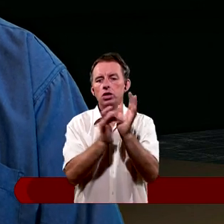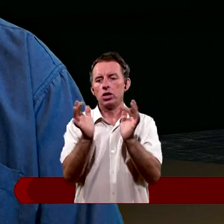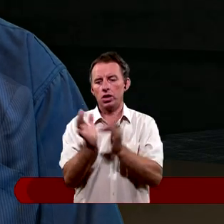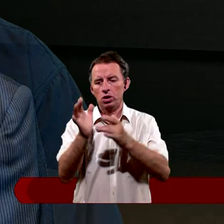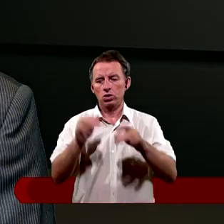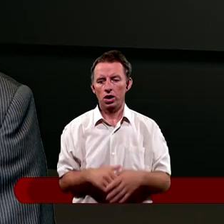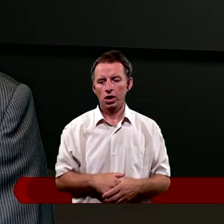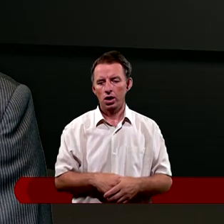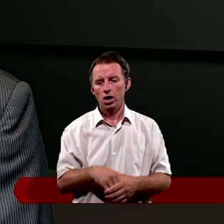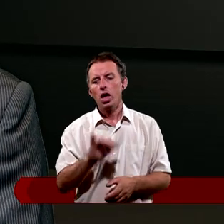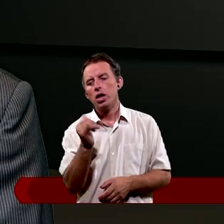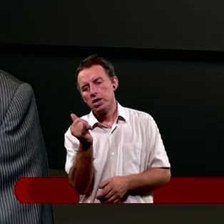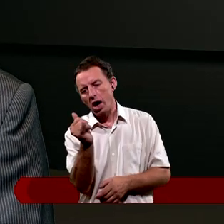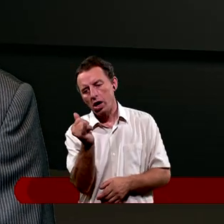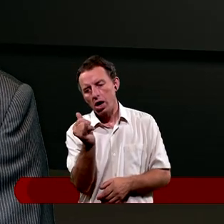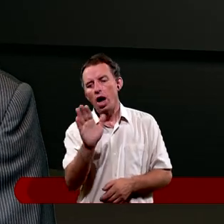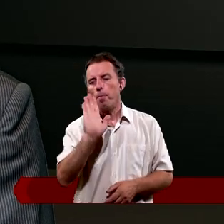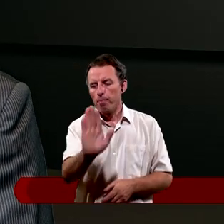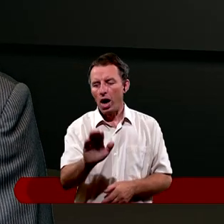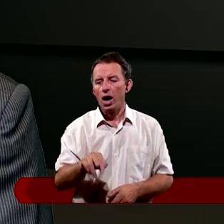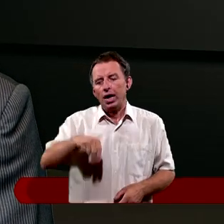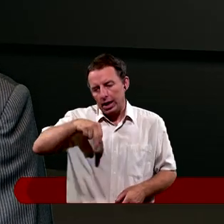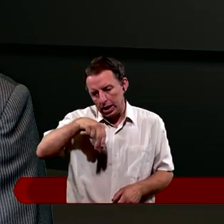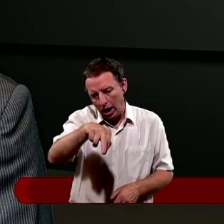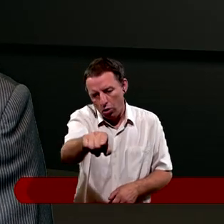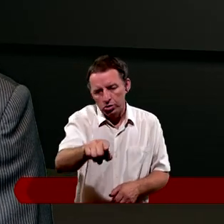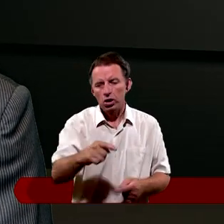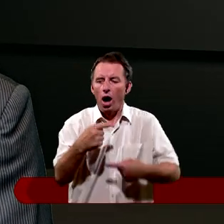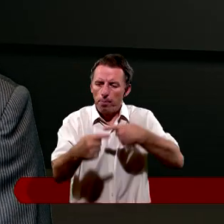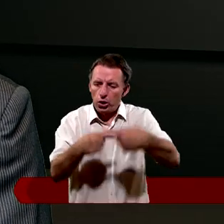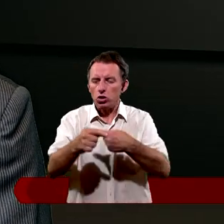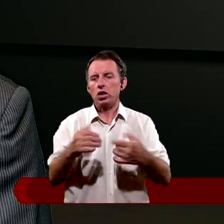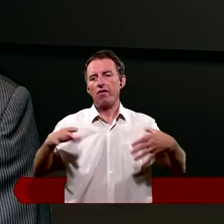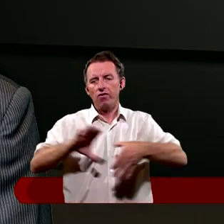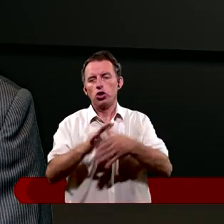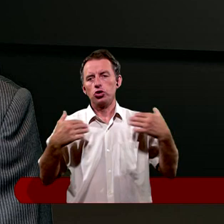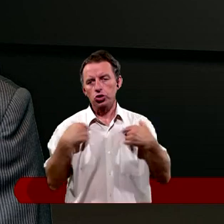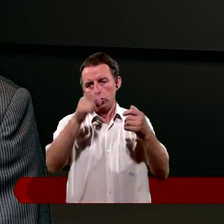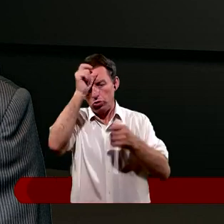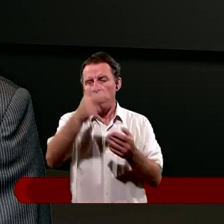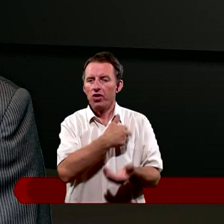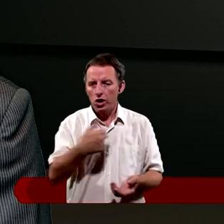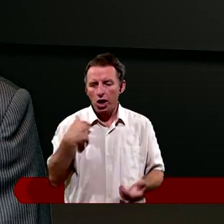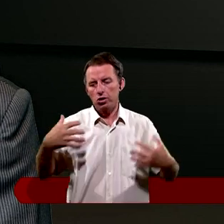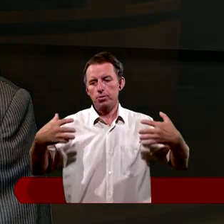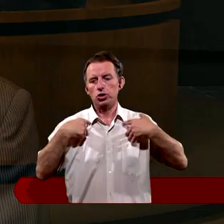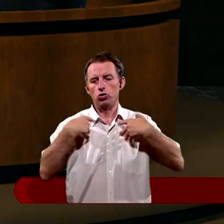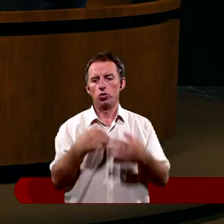Chrystusa. Jak ma zachodzić ten proces w życiu człowieka, w naszym